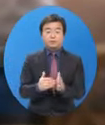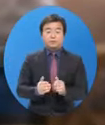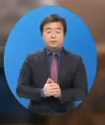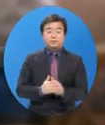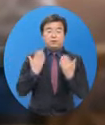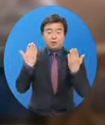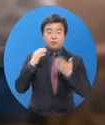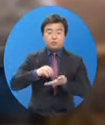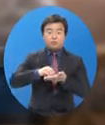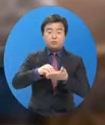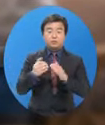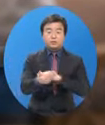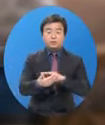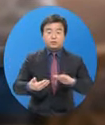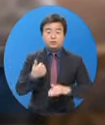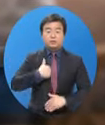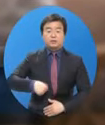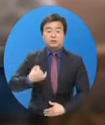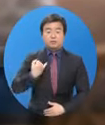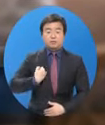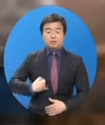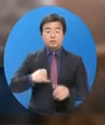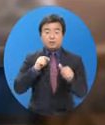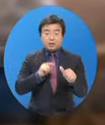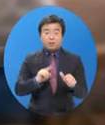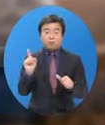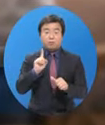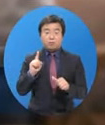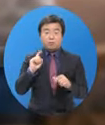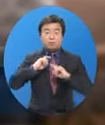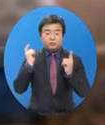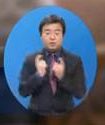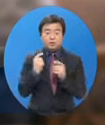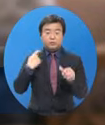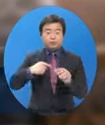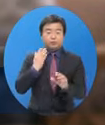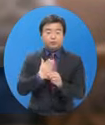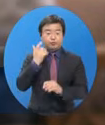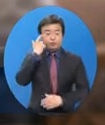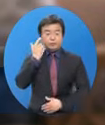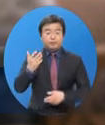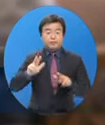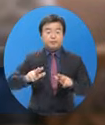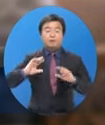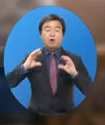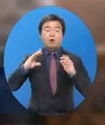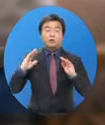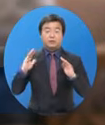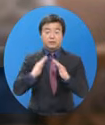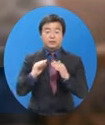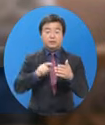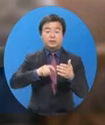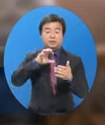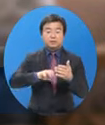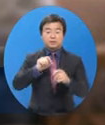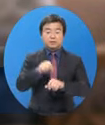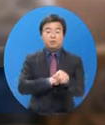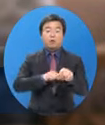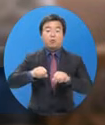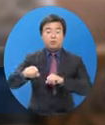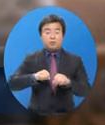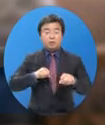취약전 자녀분한테 뭐 특별히 사교육 같은 걸 시키신 게 있나요? 예, 지금은 그 어린이집에서 그